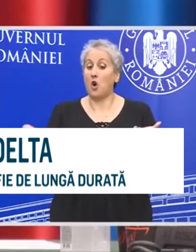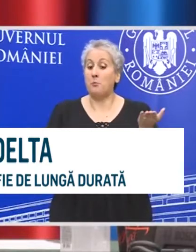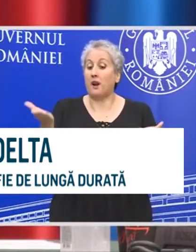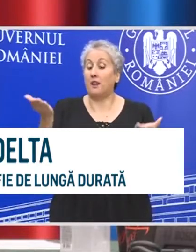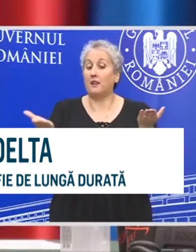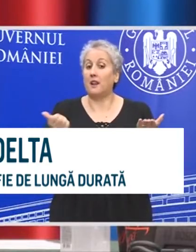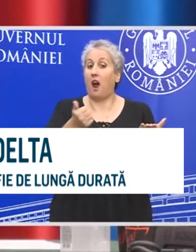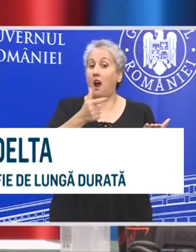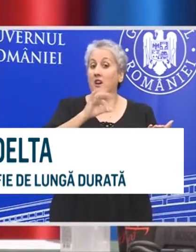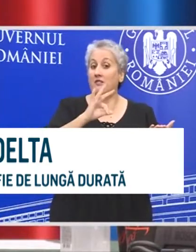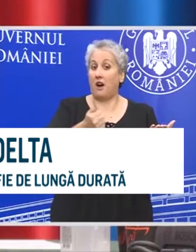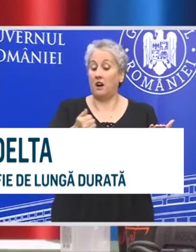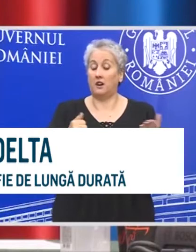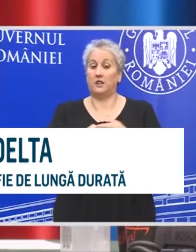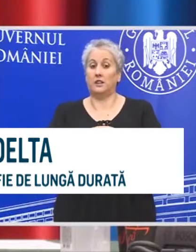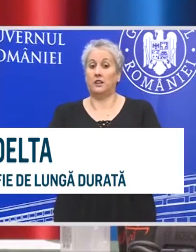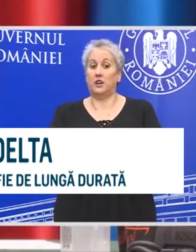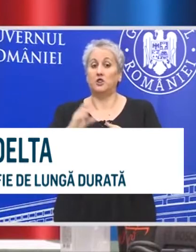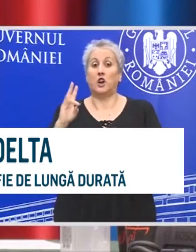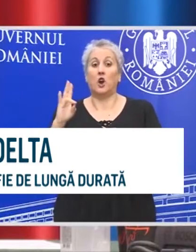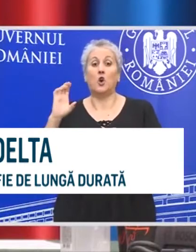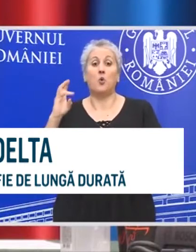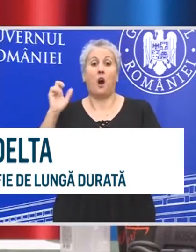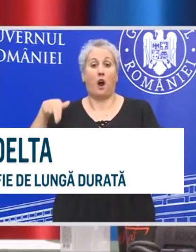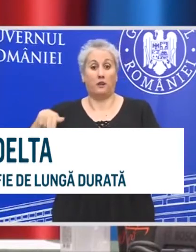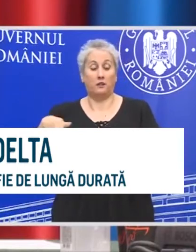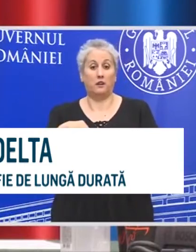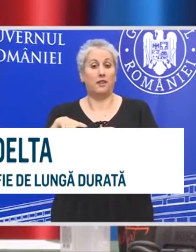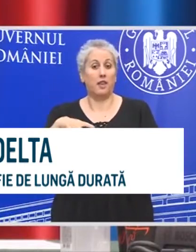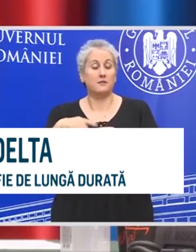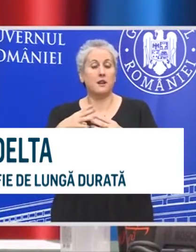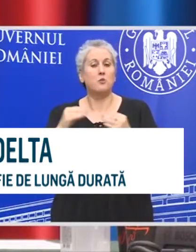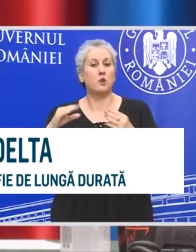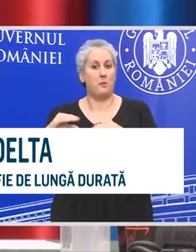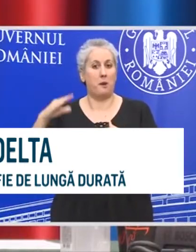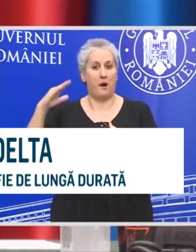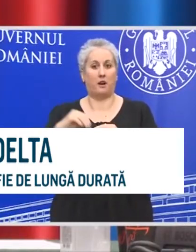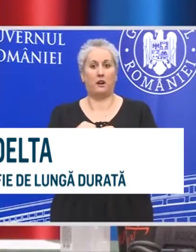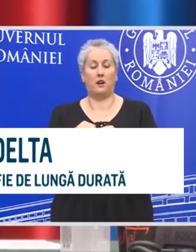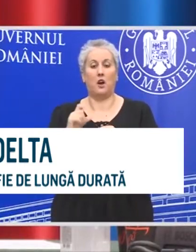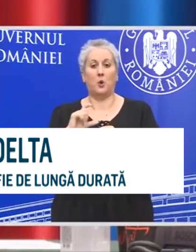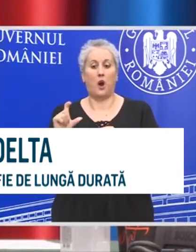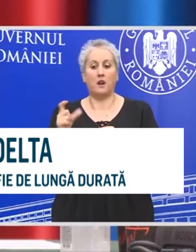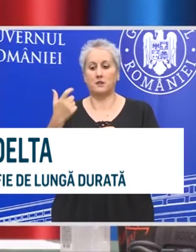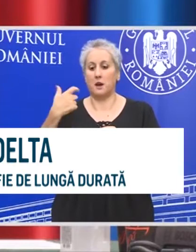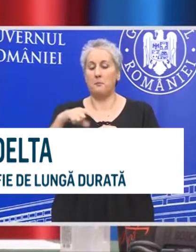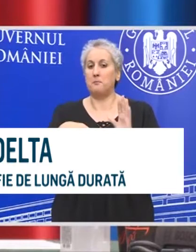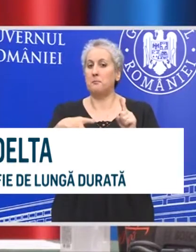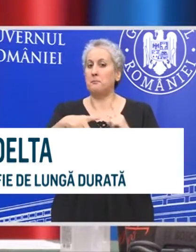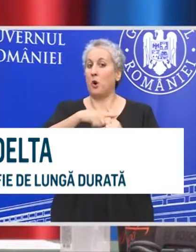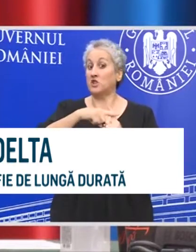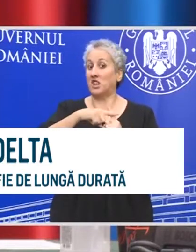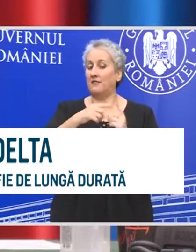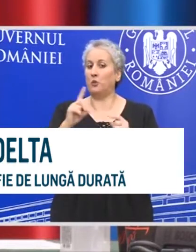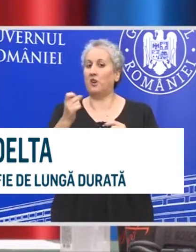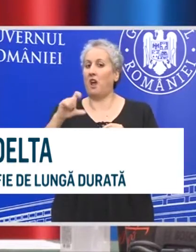Alfa și varianta inițială din buhan este mult mai mare un caz pozitiv de infecție cu varianta